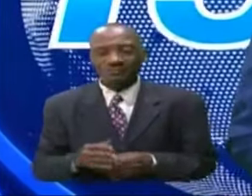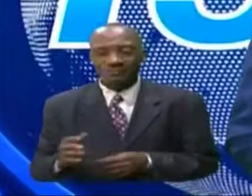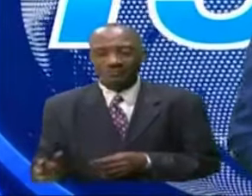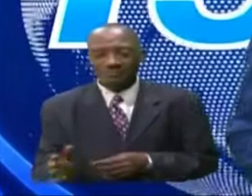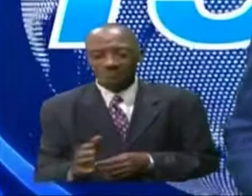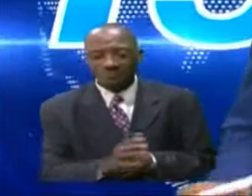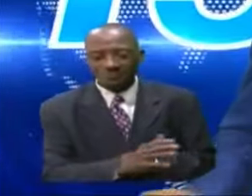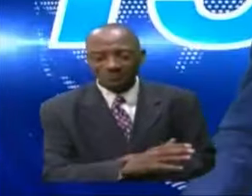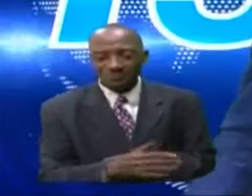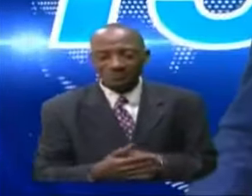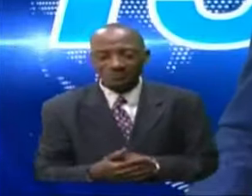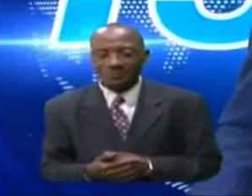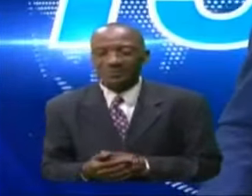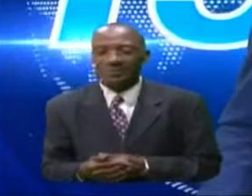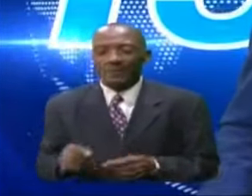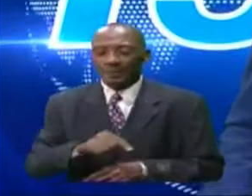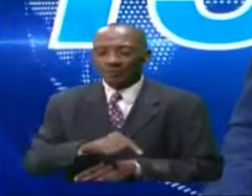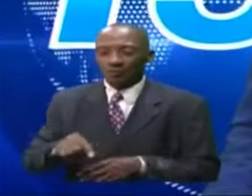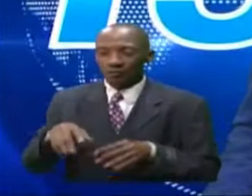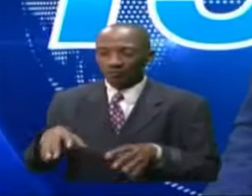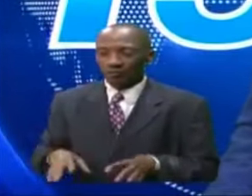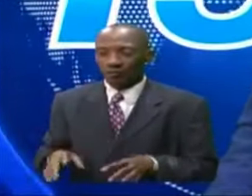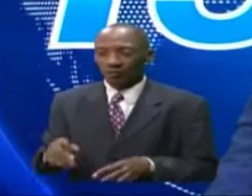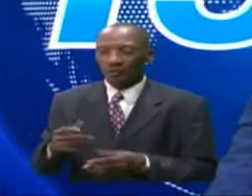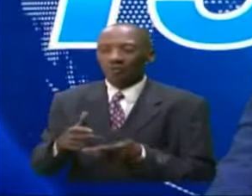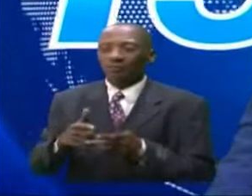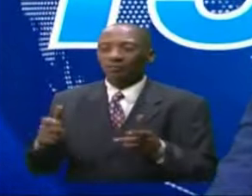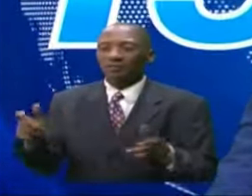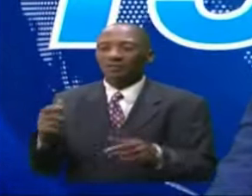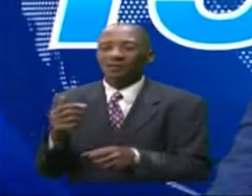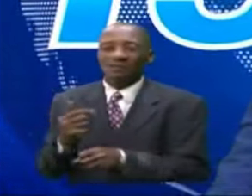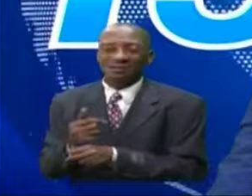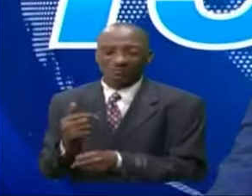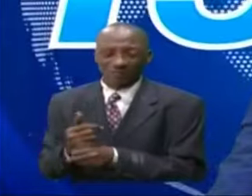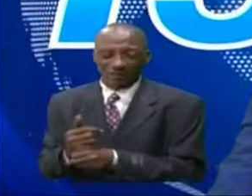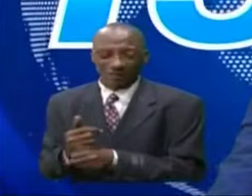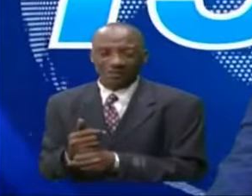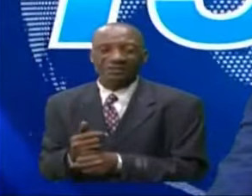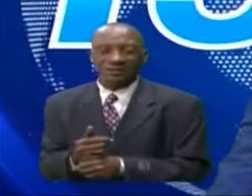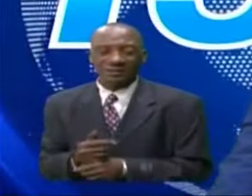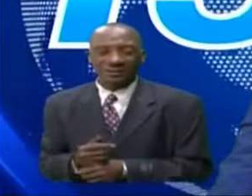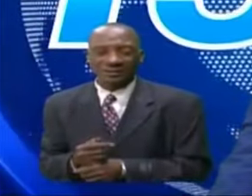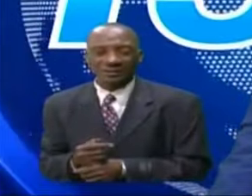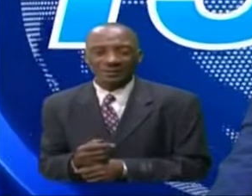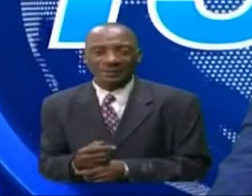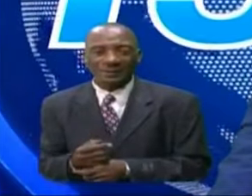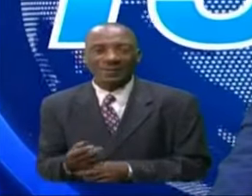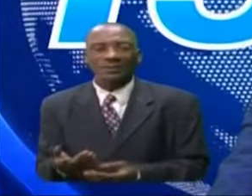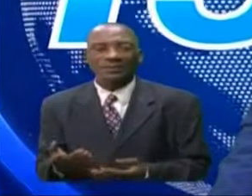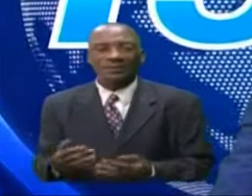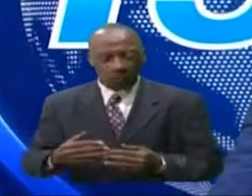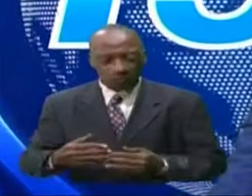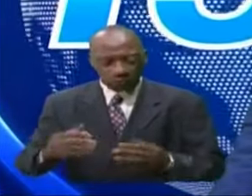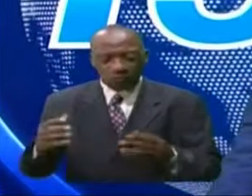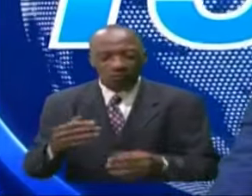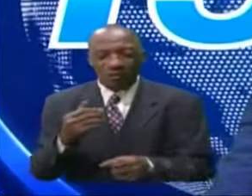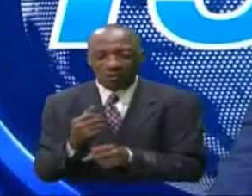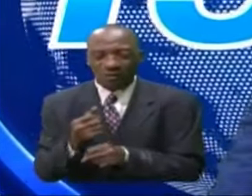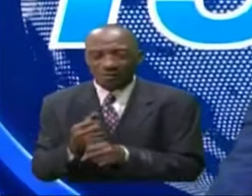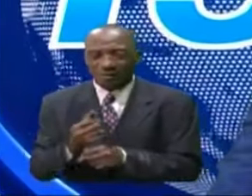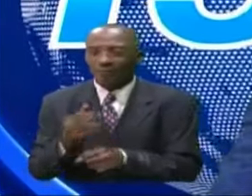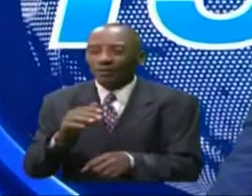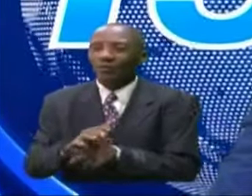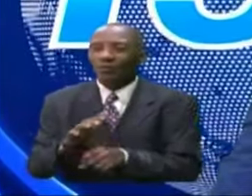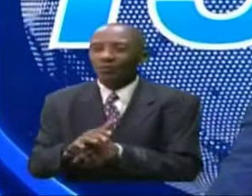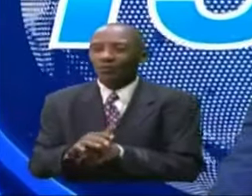L'agence congolaise de grands travaux vient de s'étendre de nouveau. Un nouveau bureau provincial vient d'ouvrir ses portes à Kikwiti dans la province du Kwilu. Ce